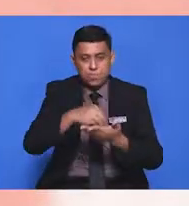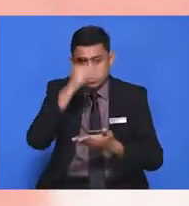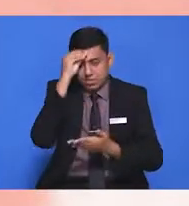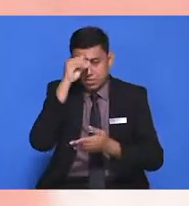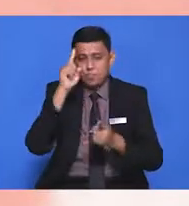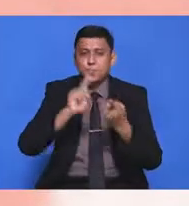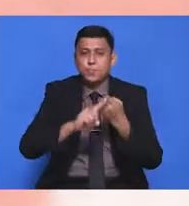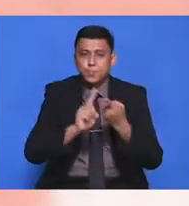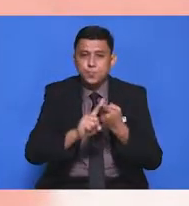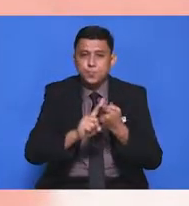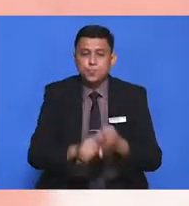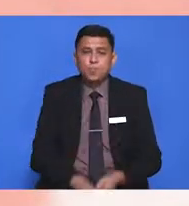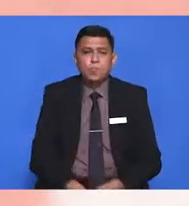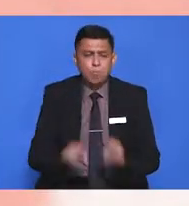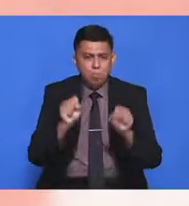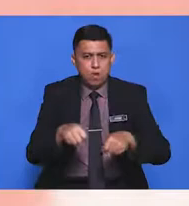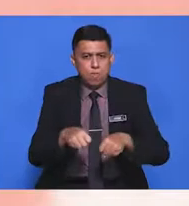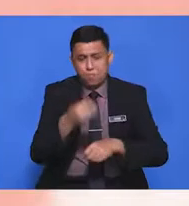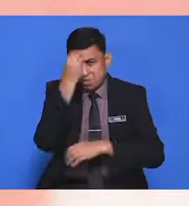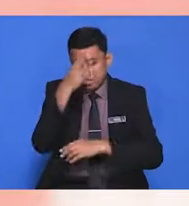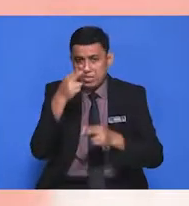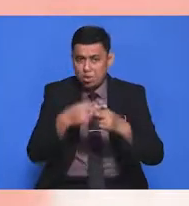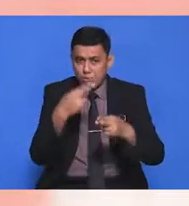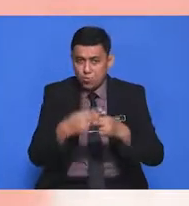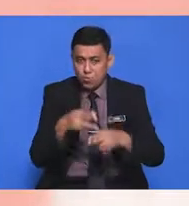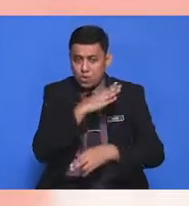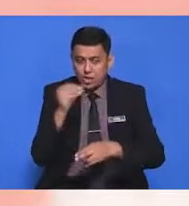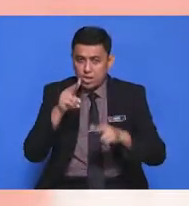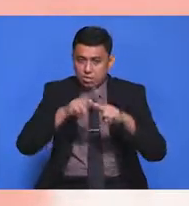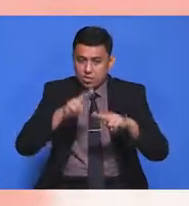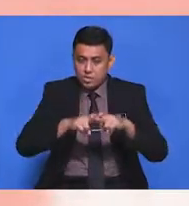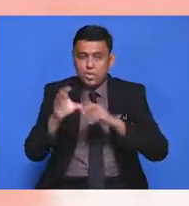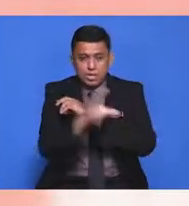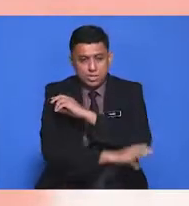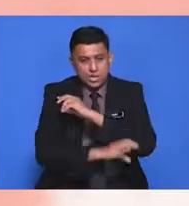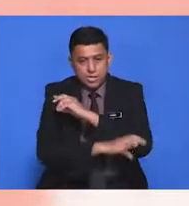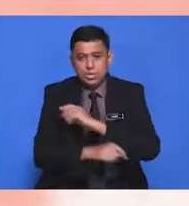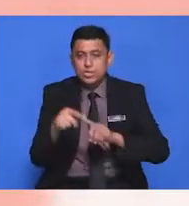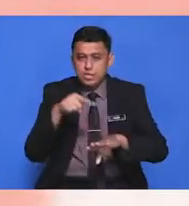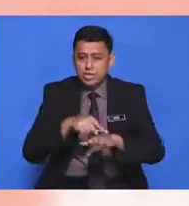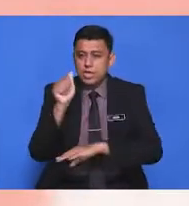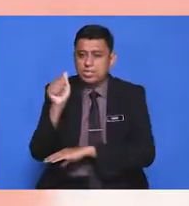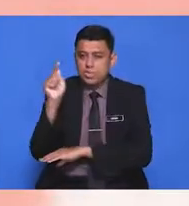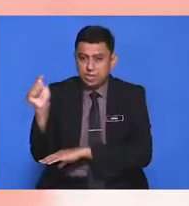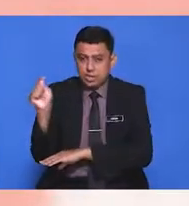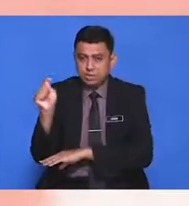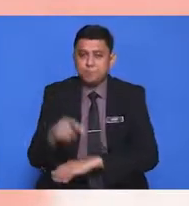pertama, iaitu boleh menyatakan nama dan kedudukan negara-negara di Asia Tenggara.